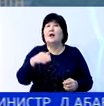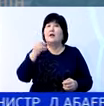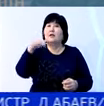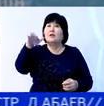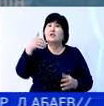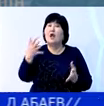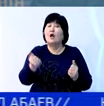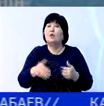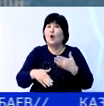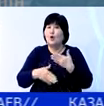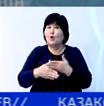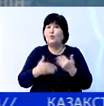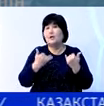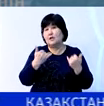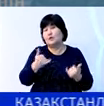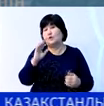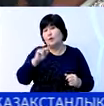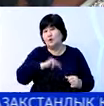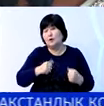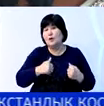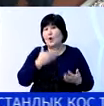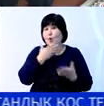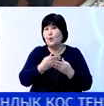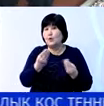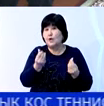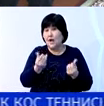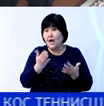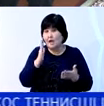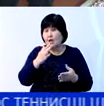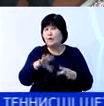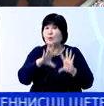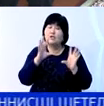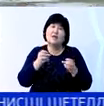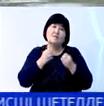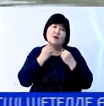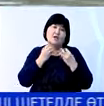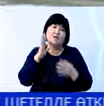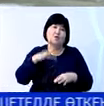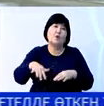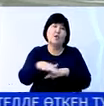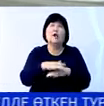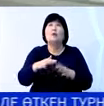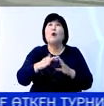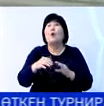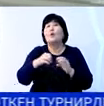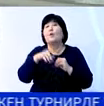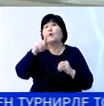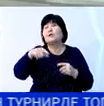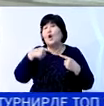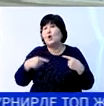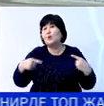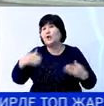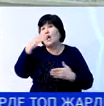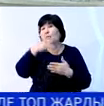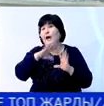көмектесуге жұмыс жасайтын боламыз. Ал өз қаражаты болса, жалпы жақсы болады елге. Былтыр ауылда 15 азамат түрлі